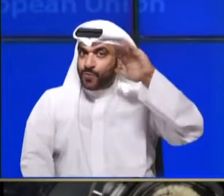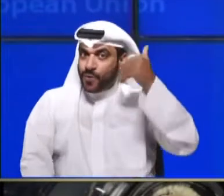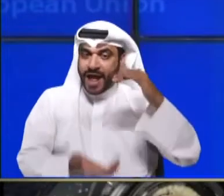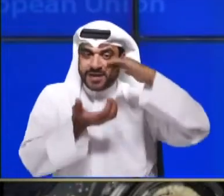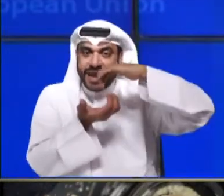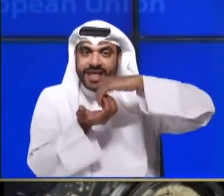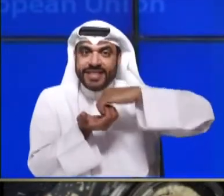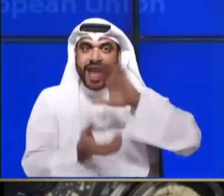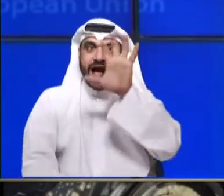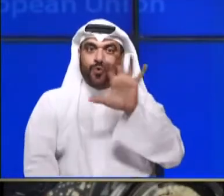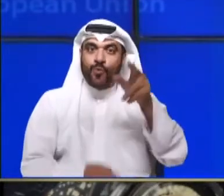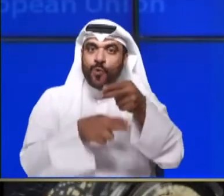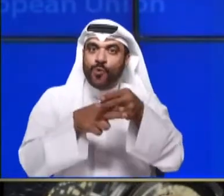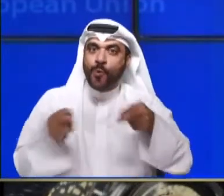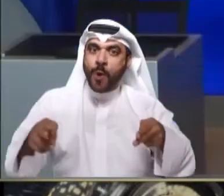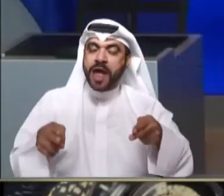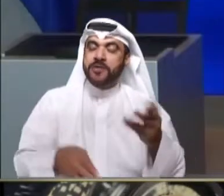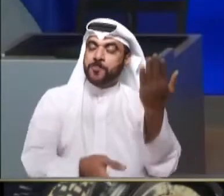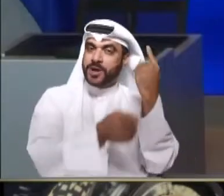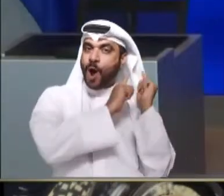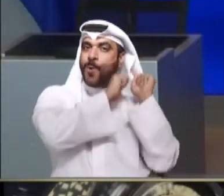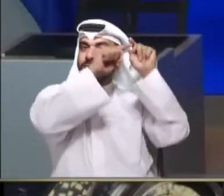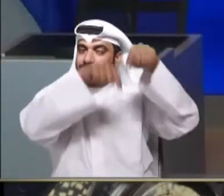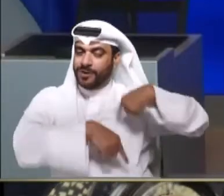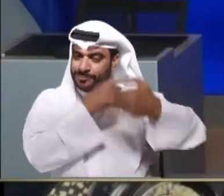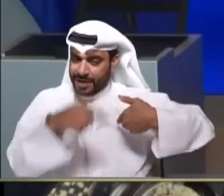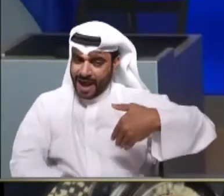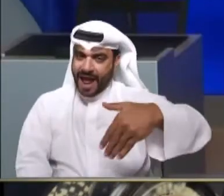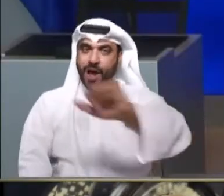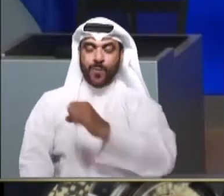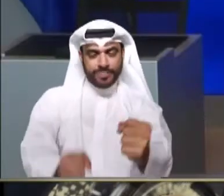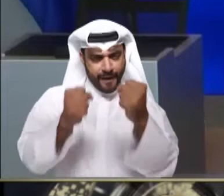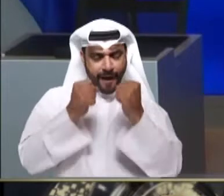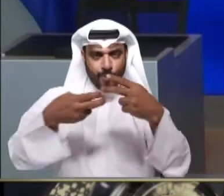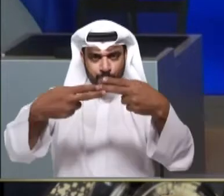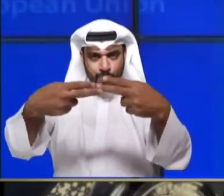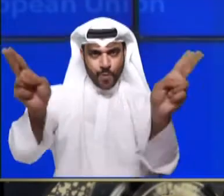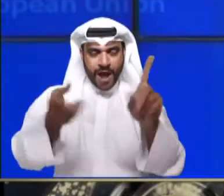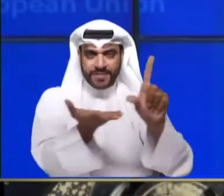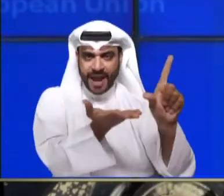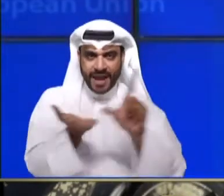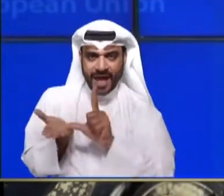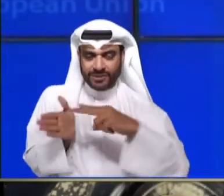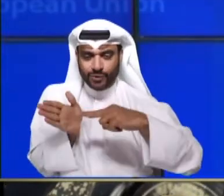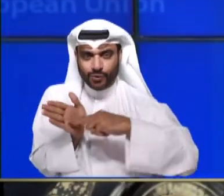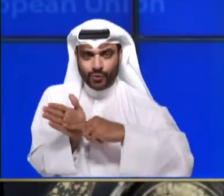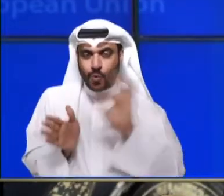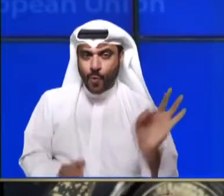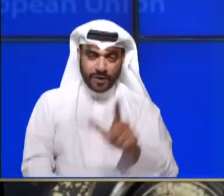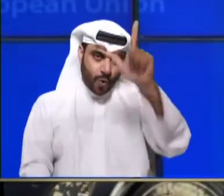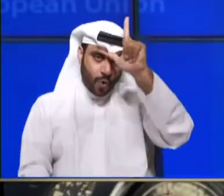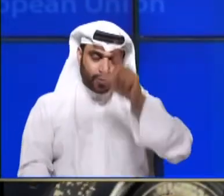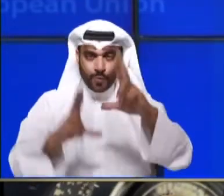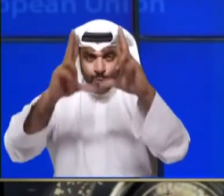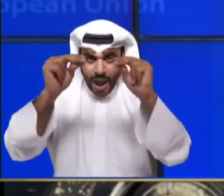الاتحاد الأوروبي والكويت كانا ولا يزالان من بين أقوى المؤيدين للاجئين السوريين في الأردن